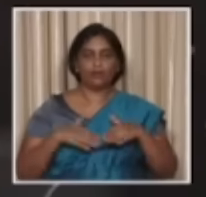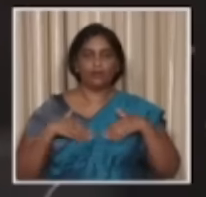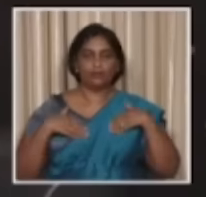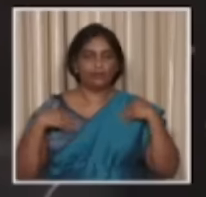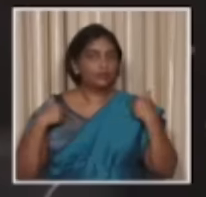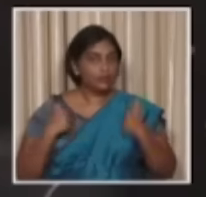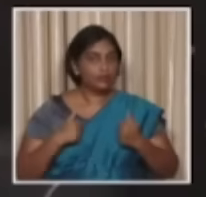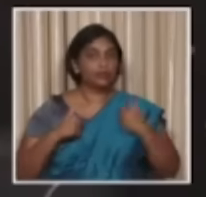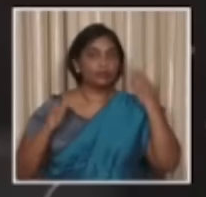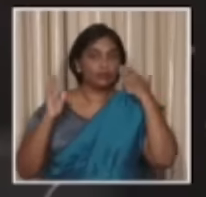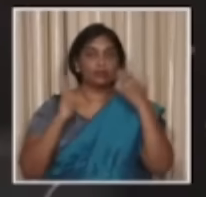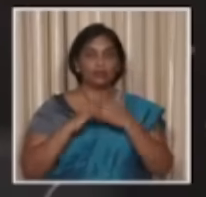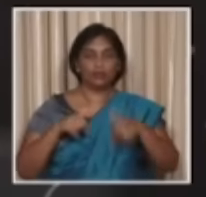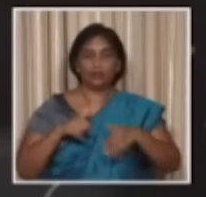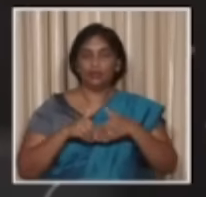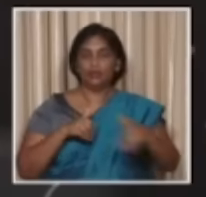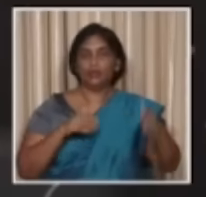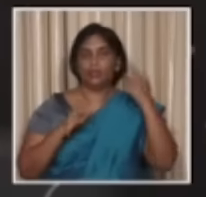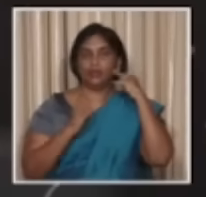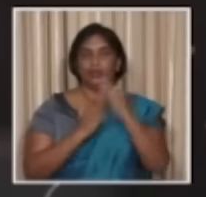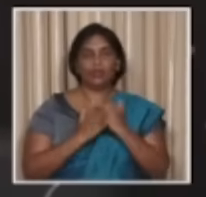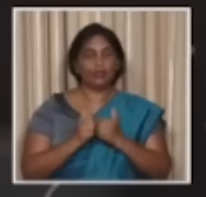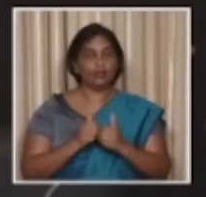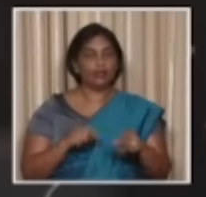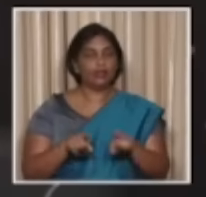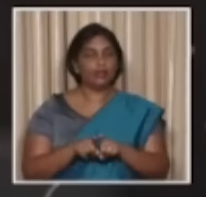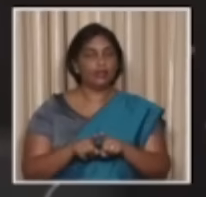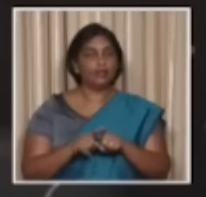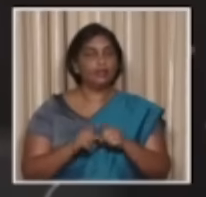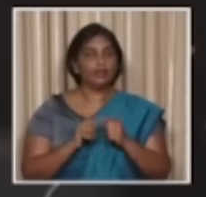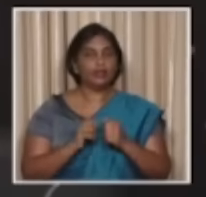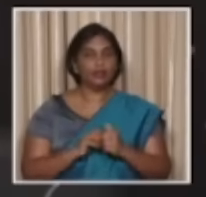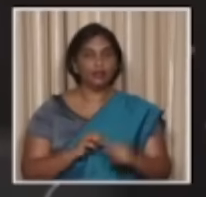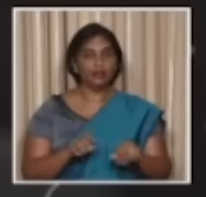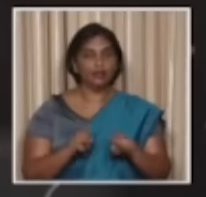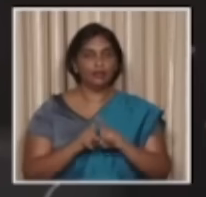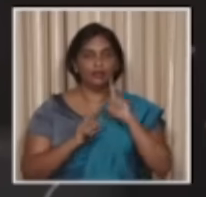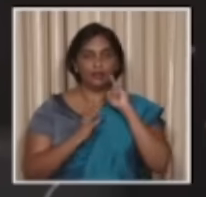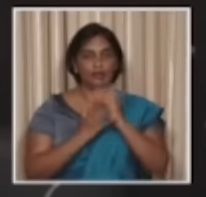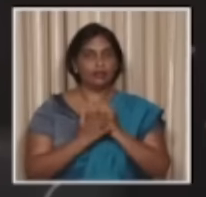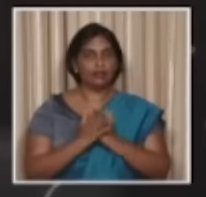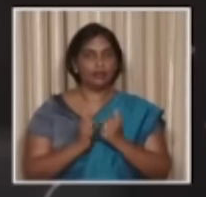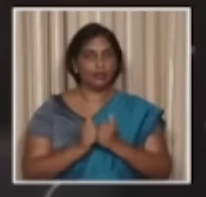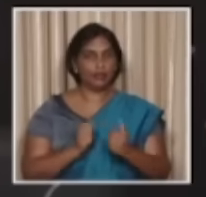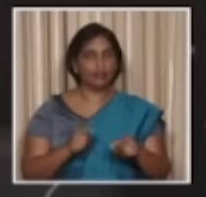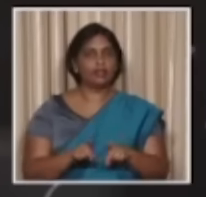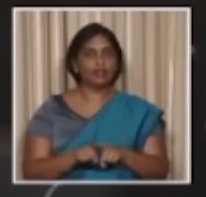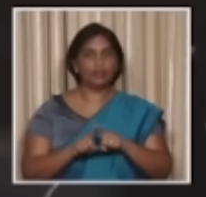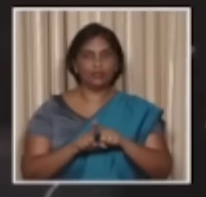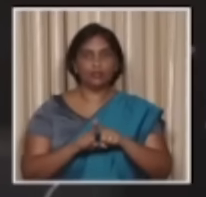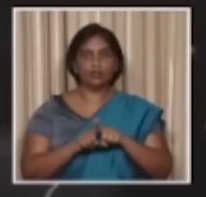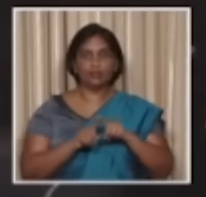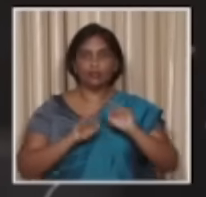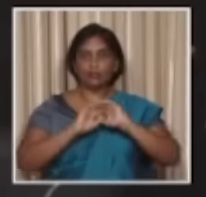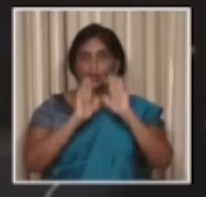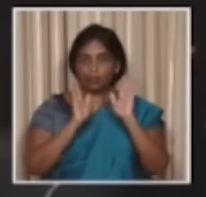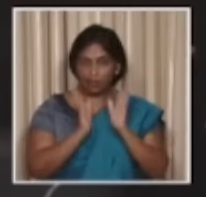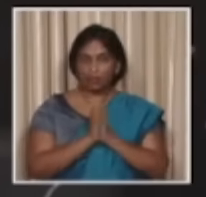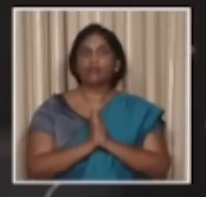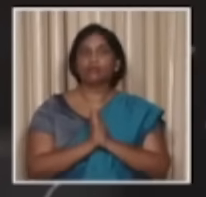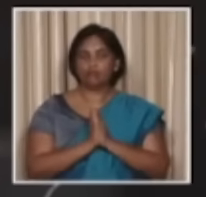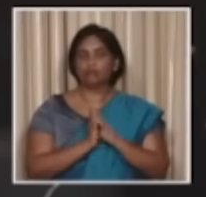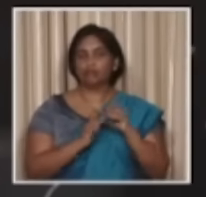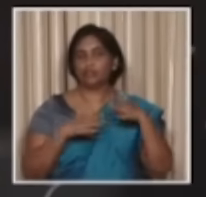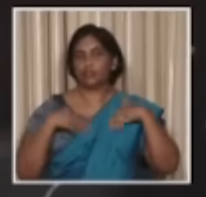සෞඛ්‍ය ක්ෂේත්‍රයේ මේ කාලේ විශාල ගැටළු ප්‍රමාණයක් තියෙනවා. මම හිතන්නේ මේ හැම එකටම සෞඛ්‍ය අමාත්‍යතුමා අපට ඉල්ලදික් කරන්න